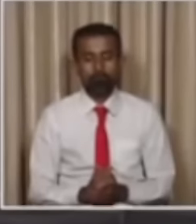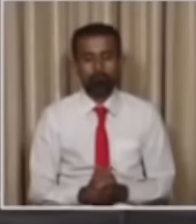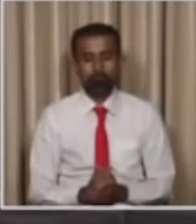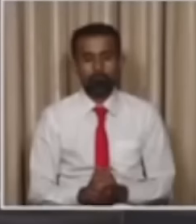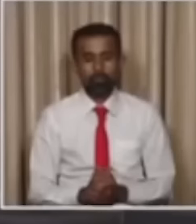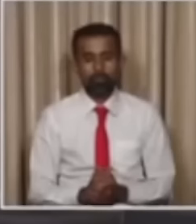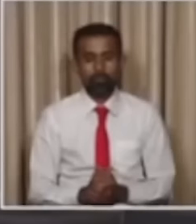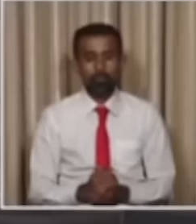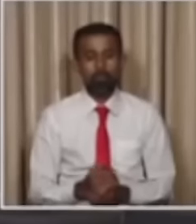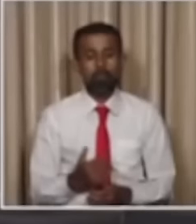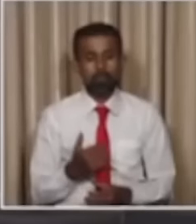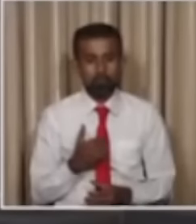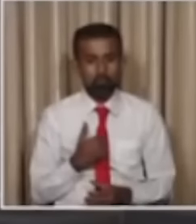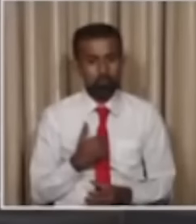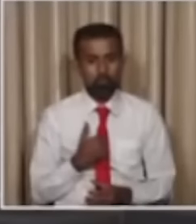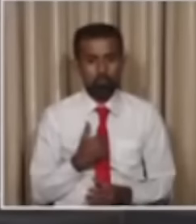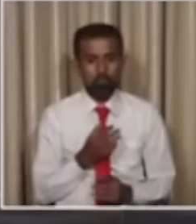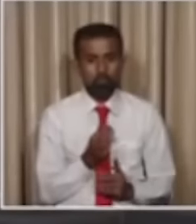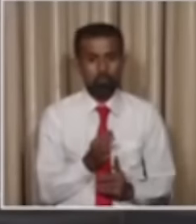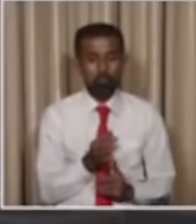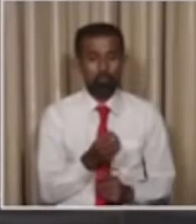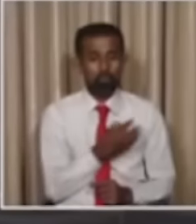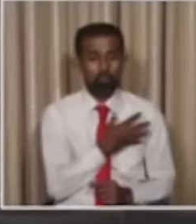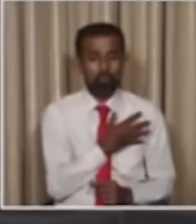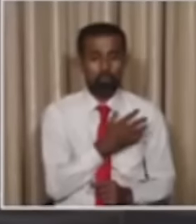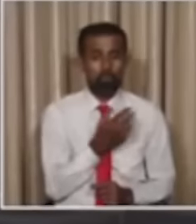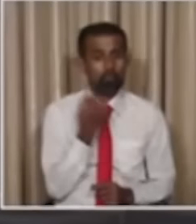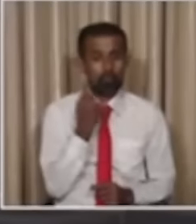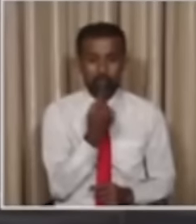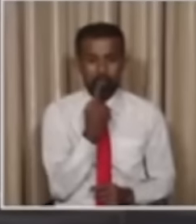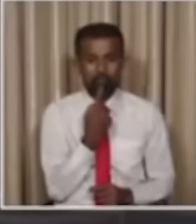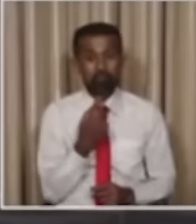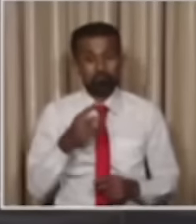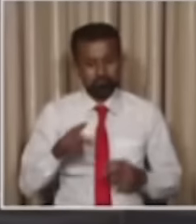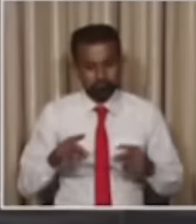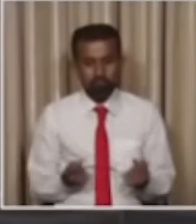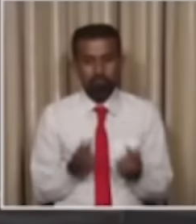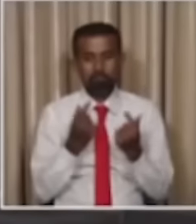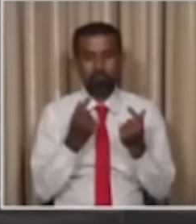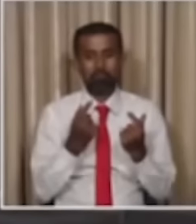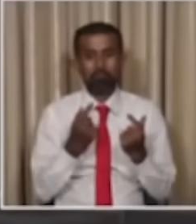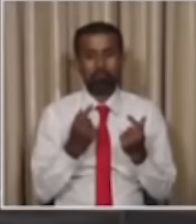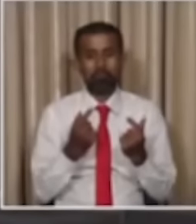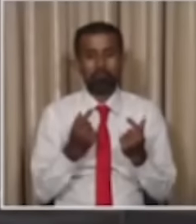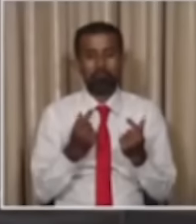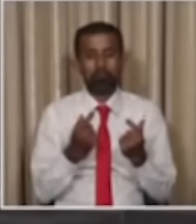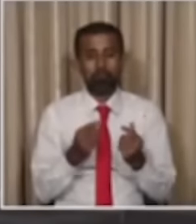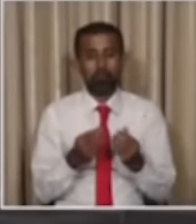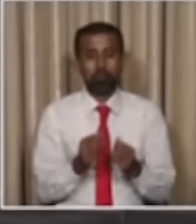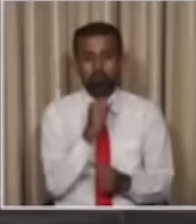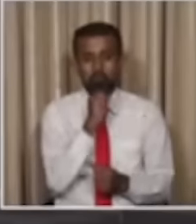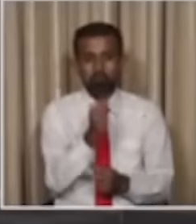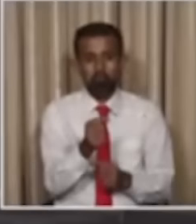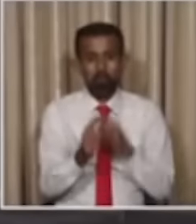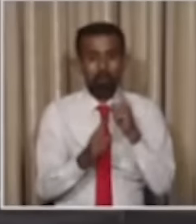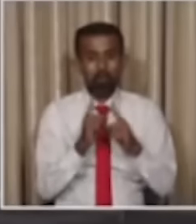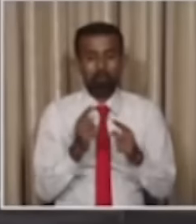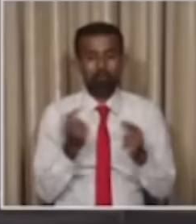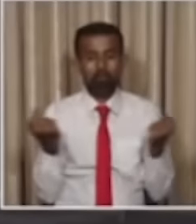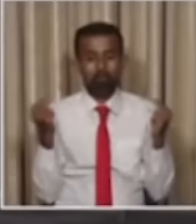මම නම් ගෝඨාභය ජනාධිපතිතුමා එදා කිව්වනම් මං එදාම තමයි ප්‍රවෘත්ති සාකච්ඡා කතා